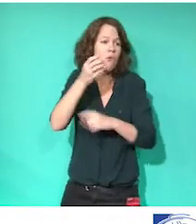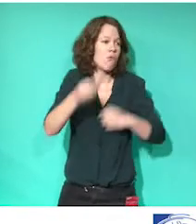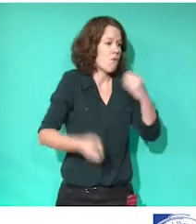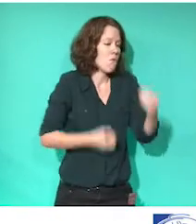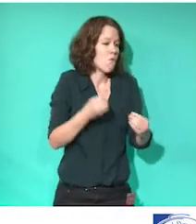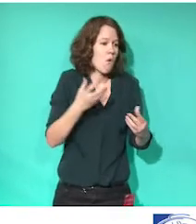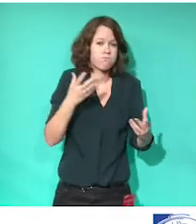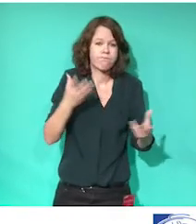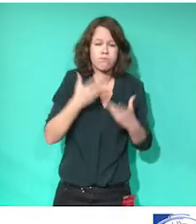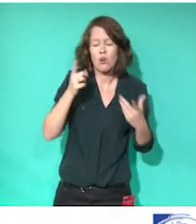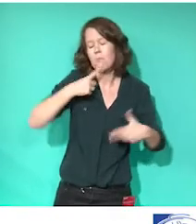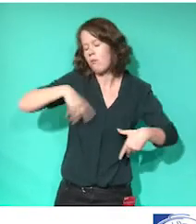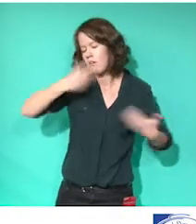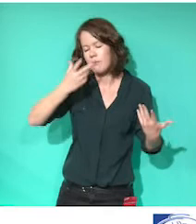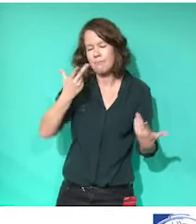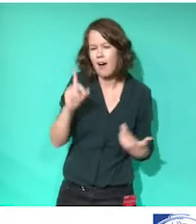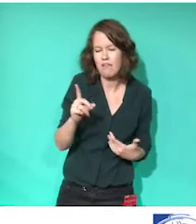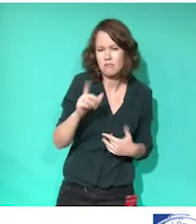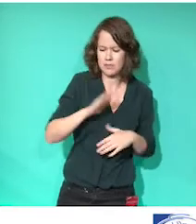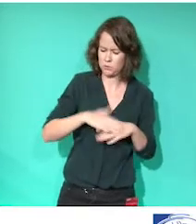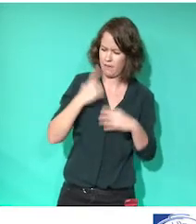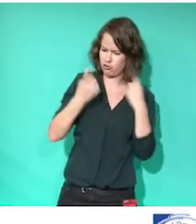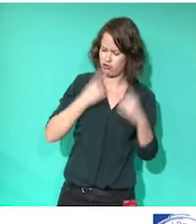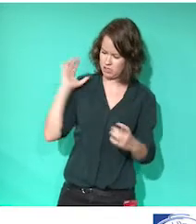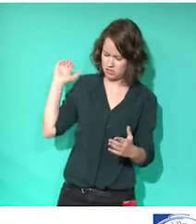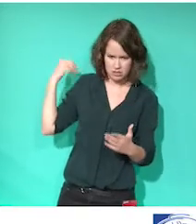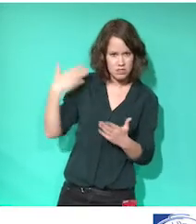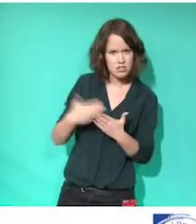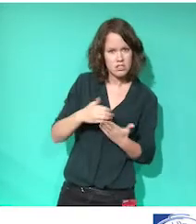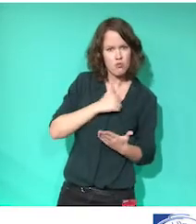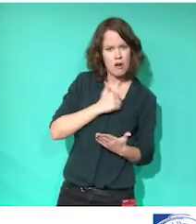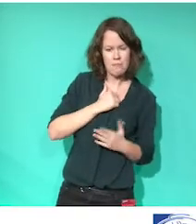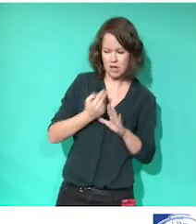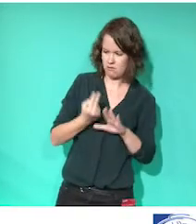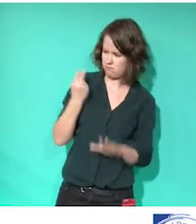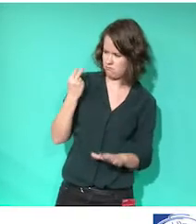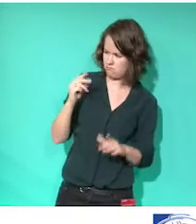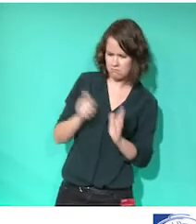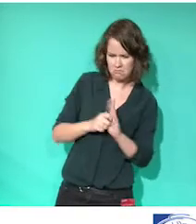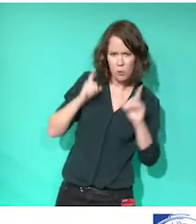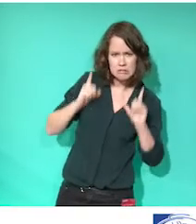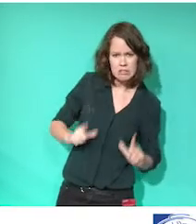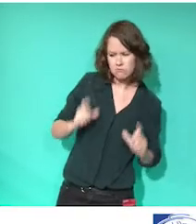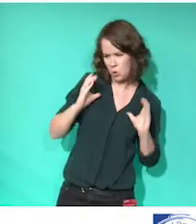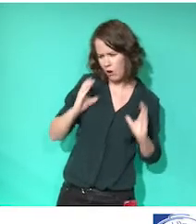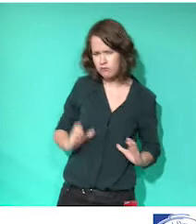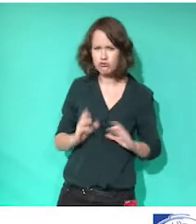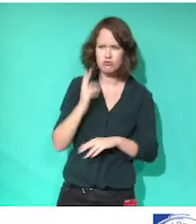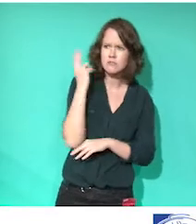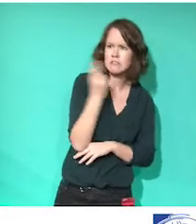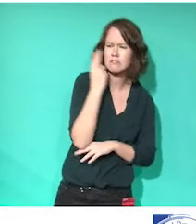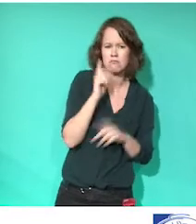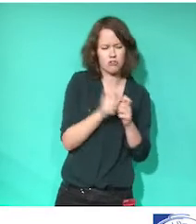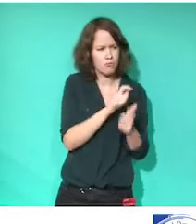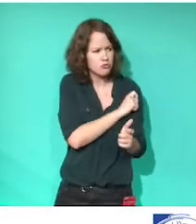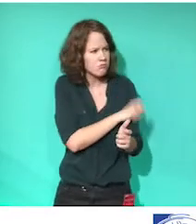chose, parce que voilà, ça va bien comme ça. Et quand on réfléchit à son parcours personnel, que ça soit au lycée, à la fac, au club de sport ou dans l'entreprise ou